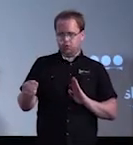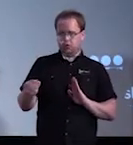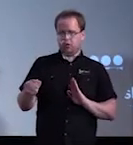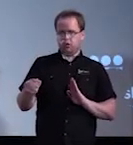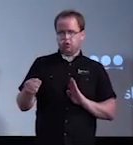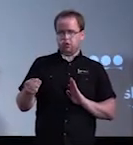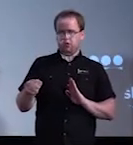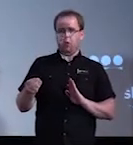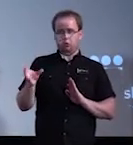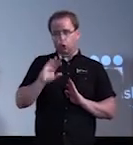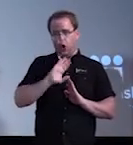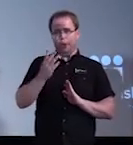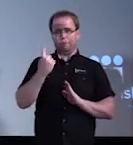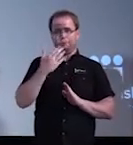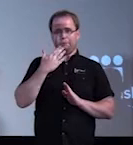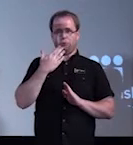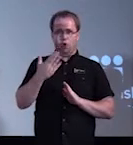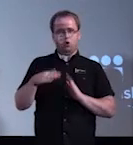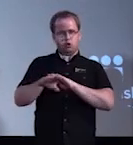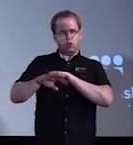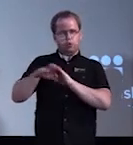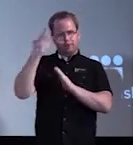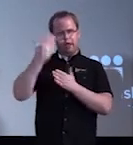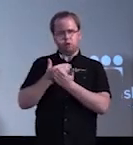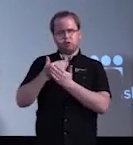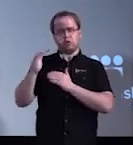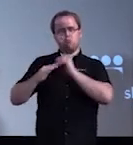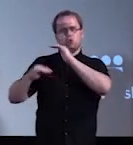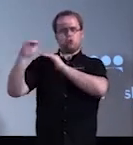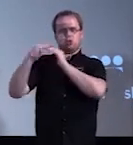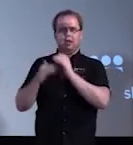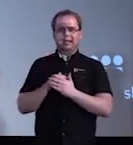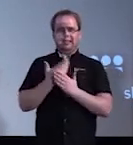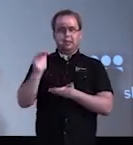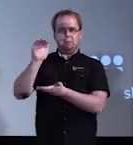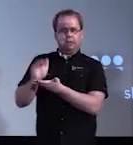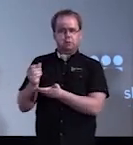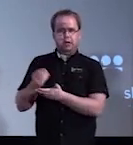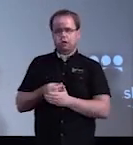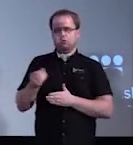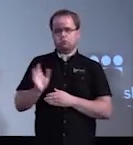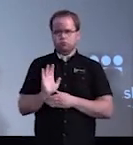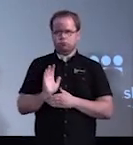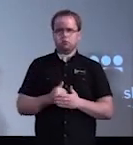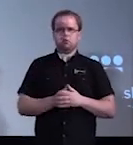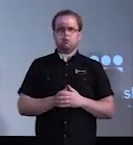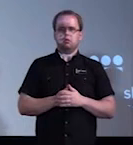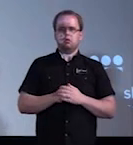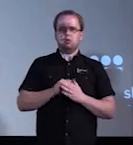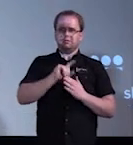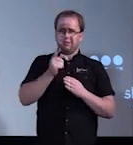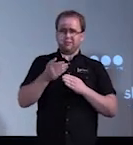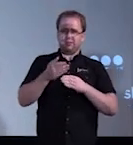fallit en grund som är en bättre förutsättning att sen börja bygga på. Men det kommer inte bli mindre pengar, det är det enda jag kan säga idag. Mm. Men sen blir det då för